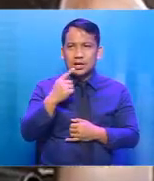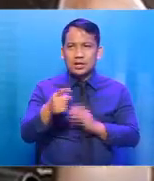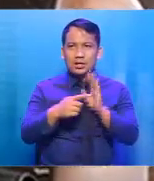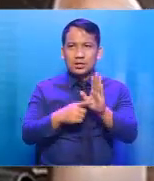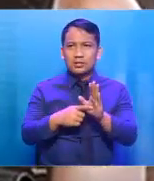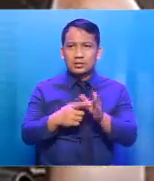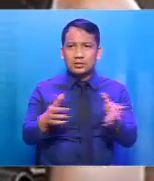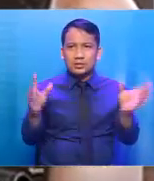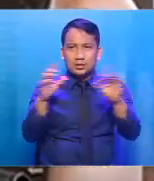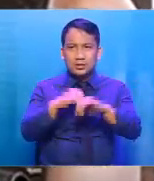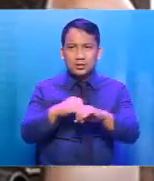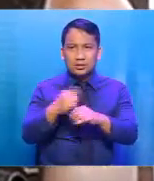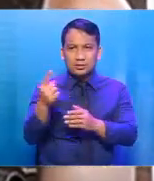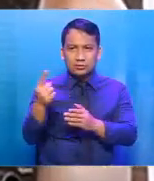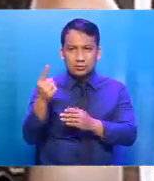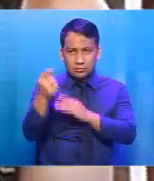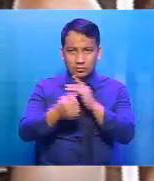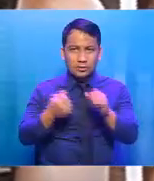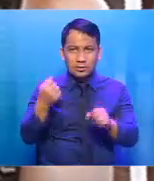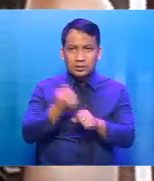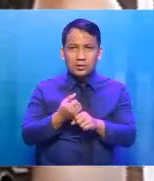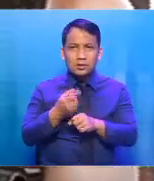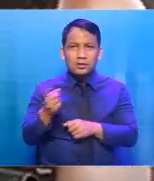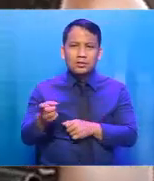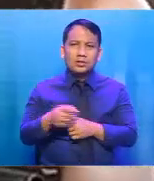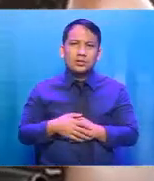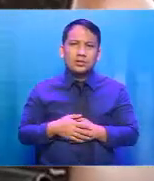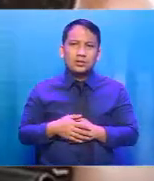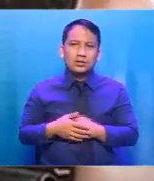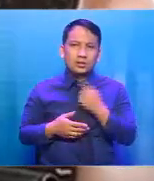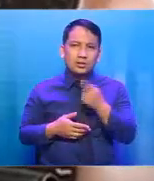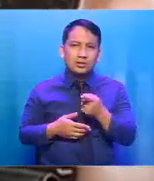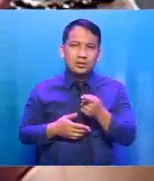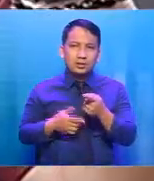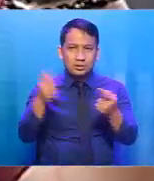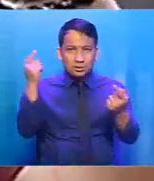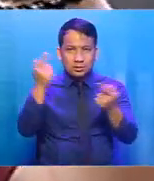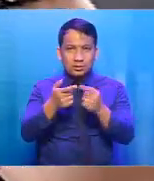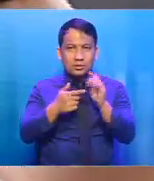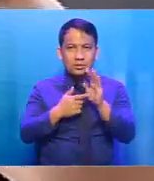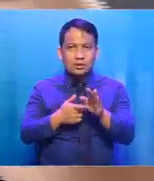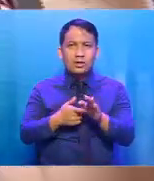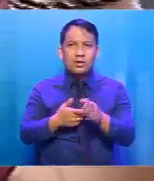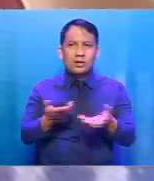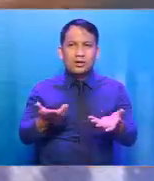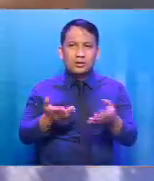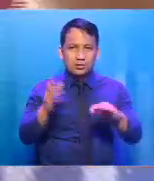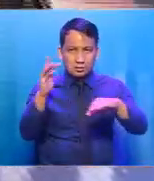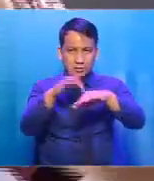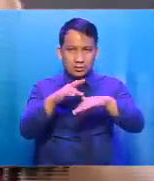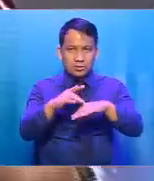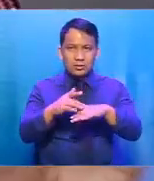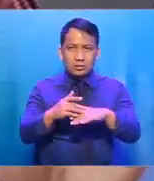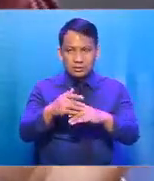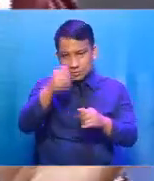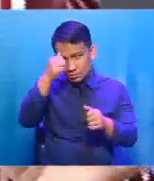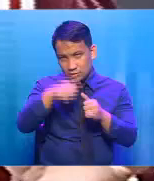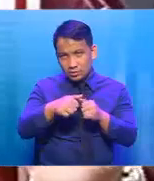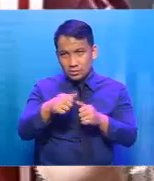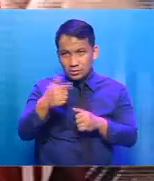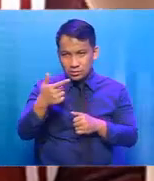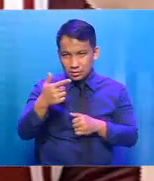inaasahang matatapos sa loob ng isang taon. Pero yun yung pinaka-tano niya, pinaka-touch niya in memory of